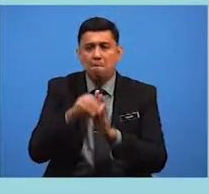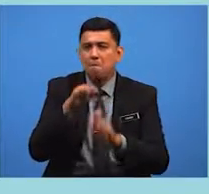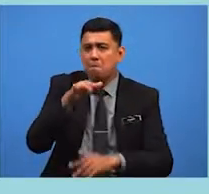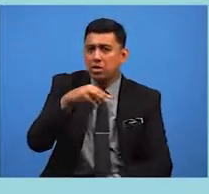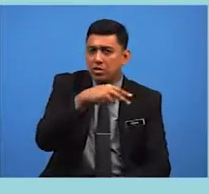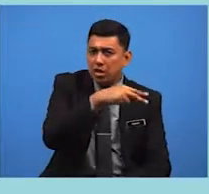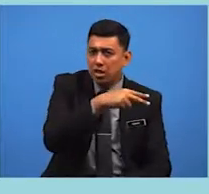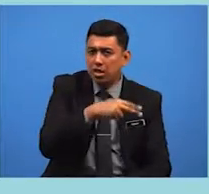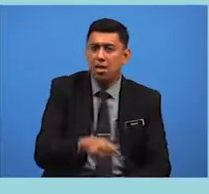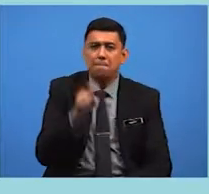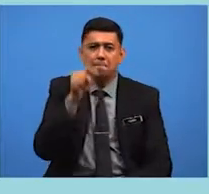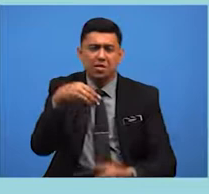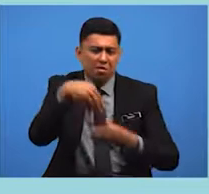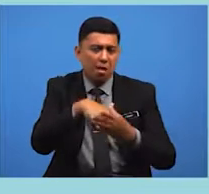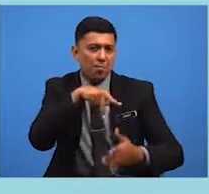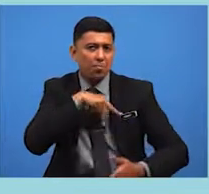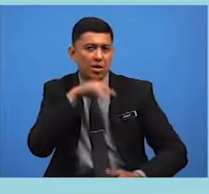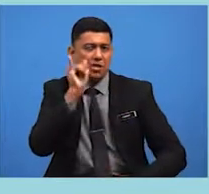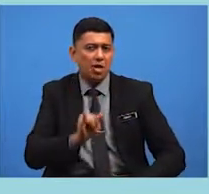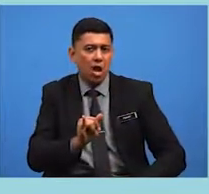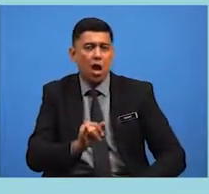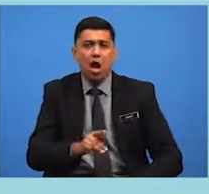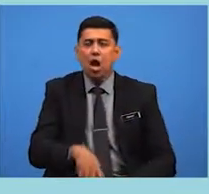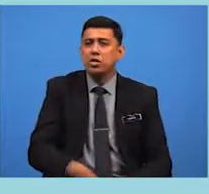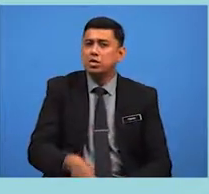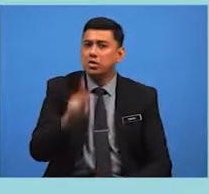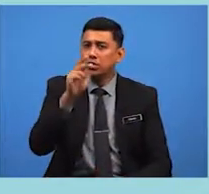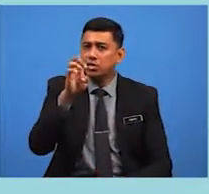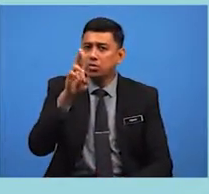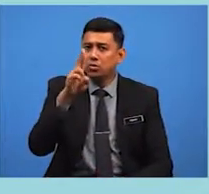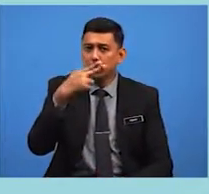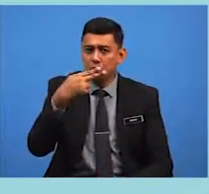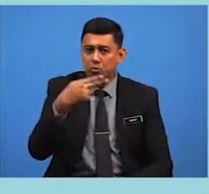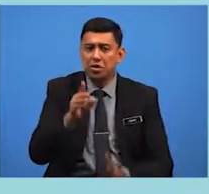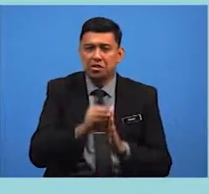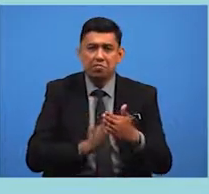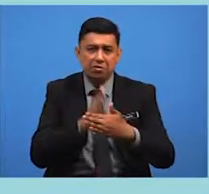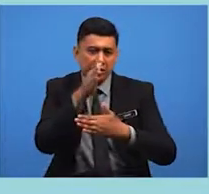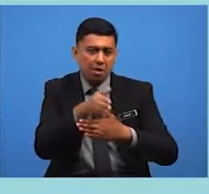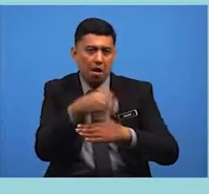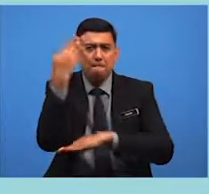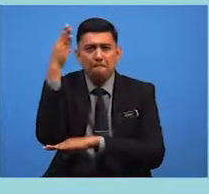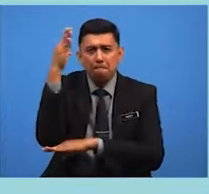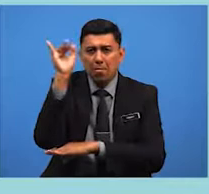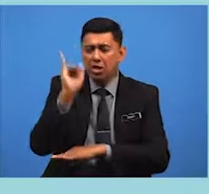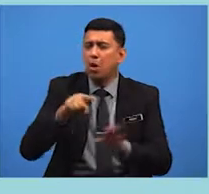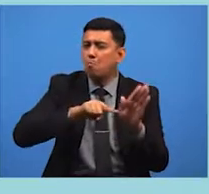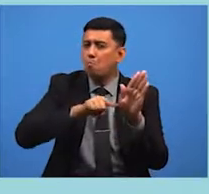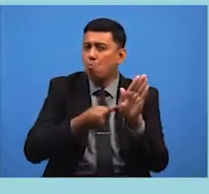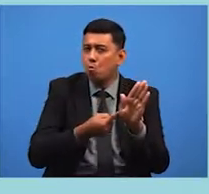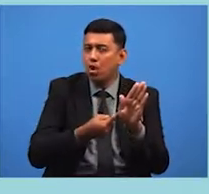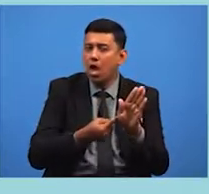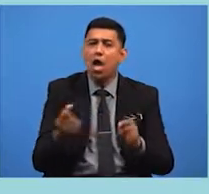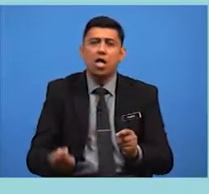Meski dalam peribadi yang keruh, diredah belantara yang mula